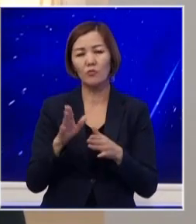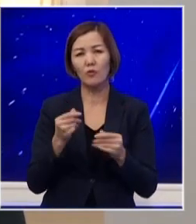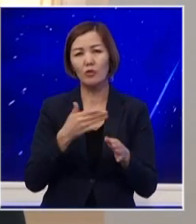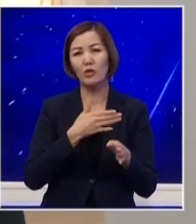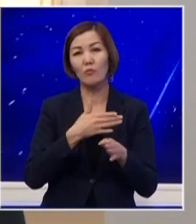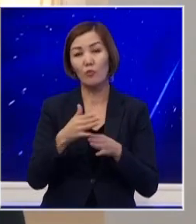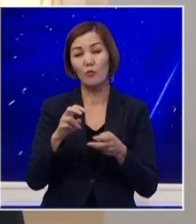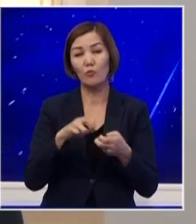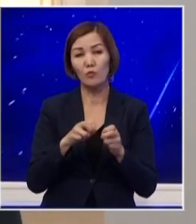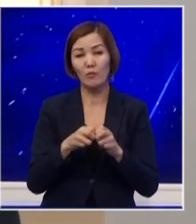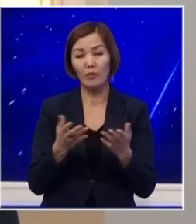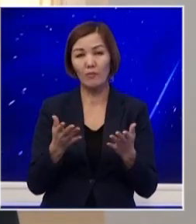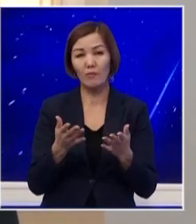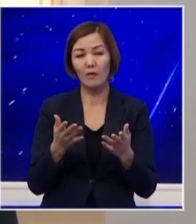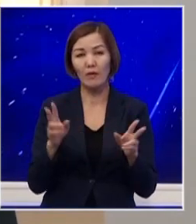бөлімі мәселесін,